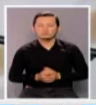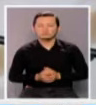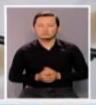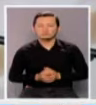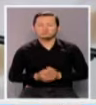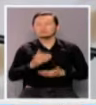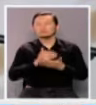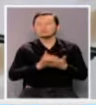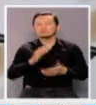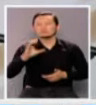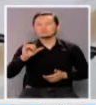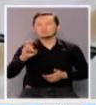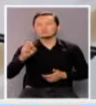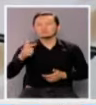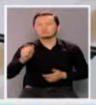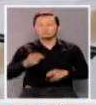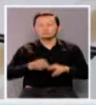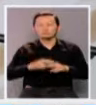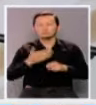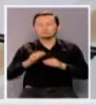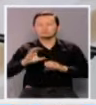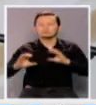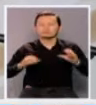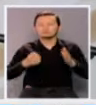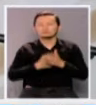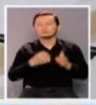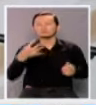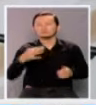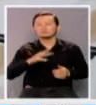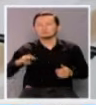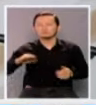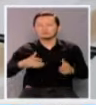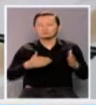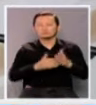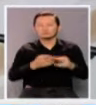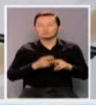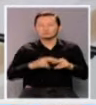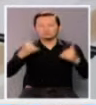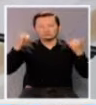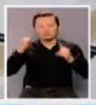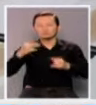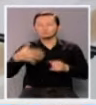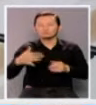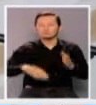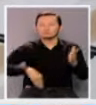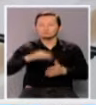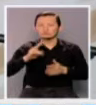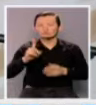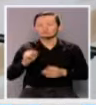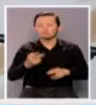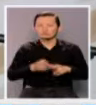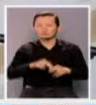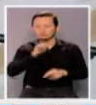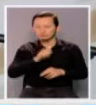По программе «Сыбага» будут выделяться кредиты до 40 миллионов тенге для приобретения маточного поголовья крупного рогатого скота